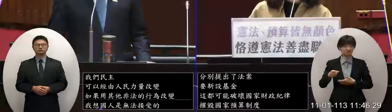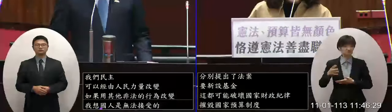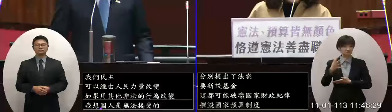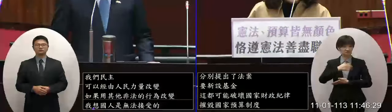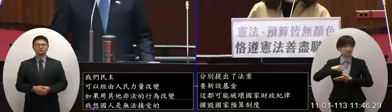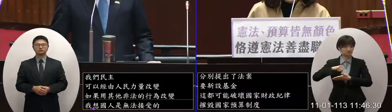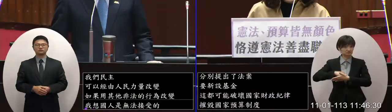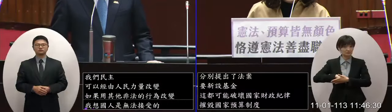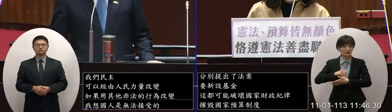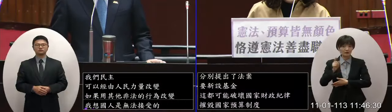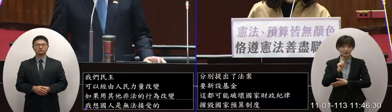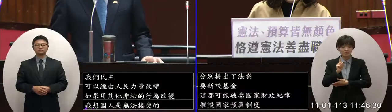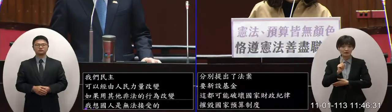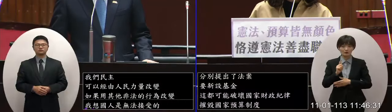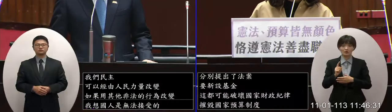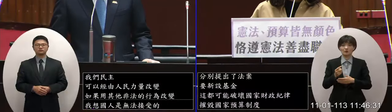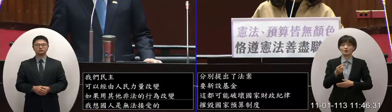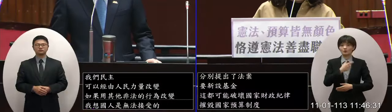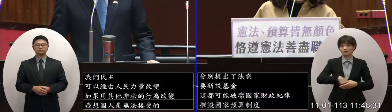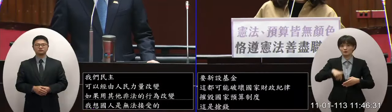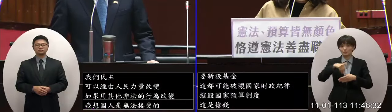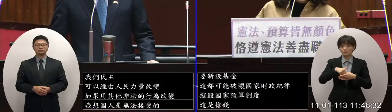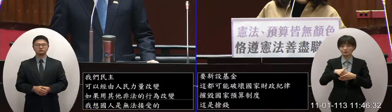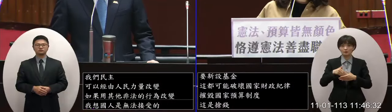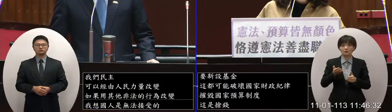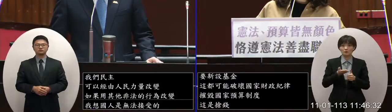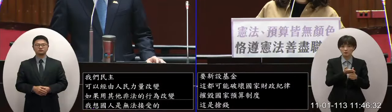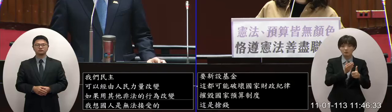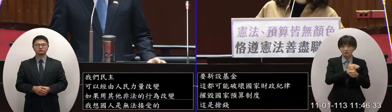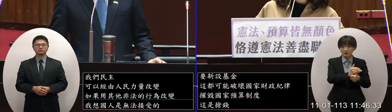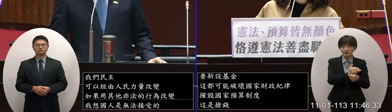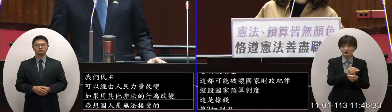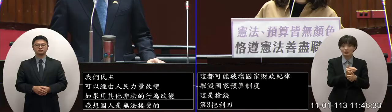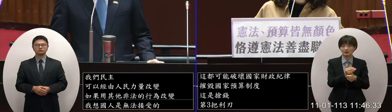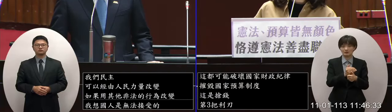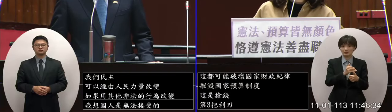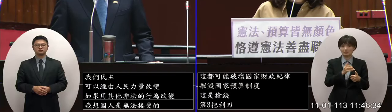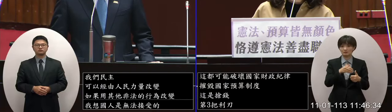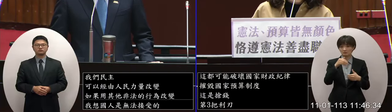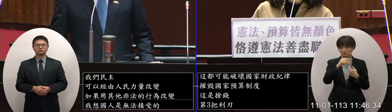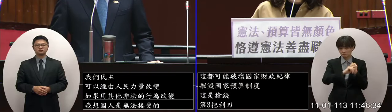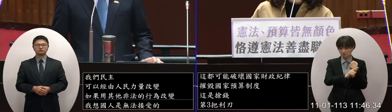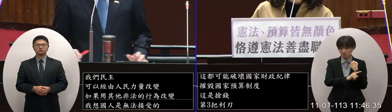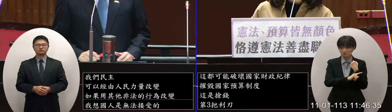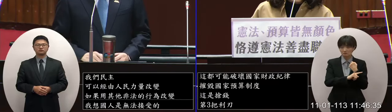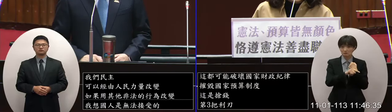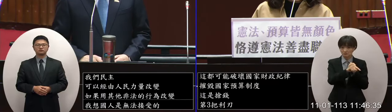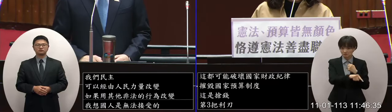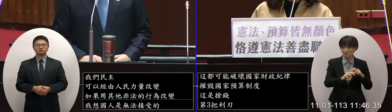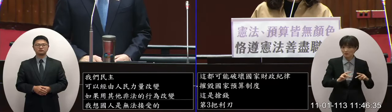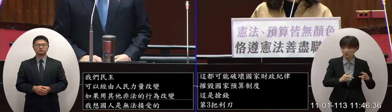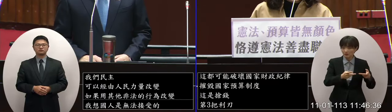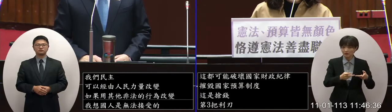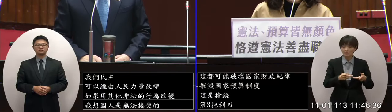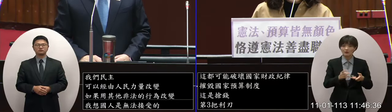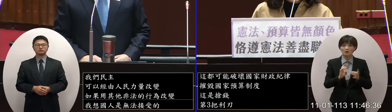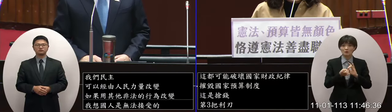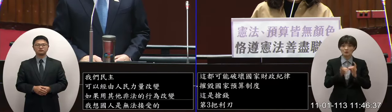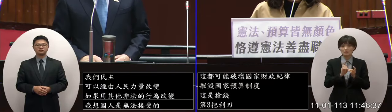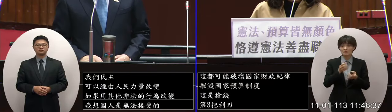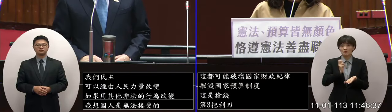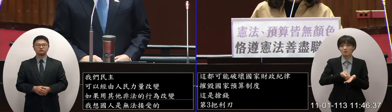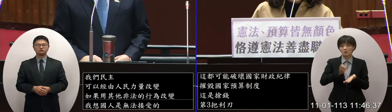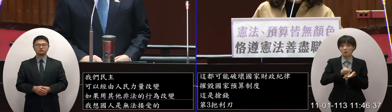加罢免的难度，向人民珍贵的宪法赋权开刀。然后